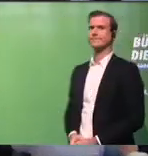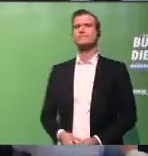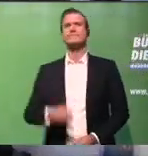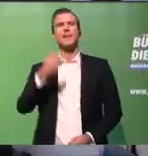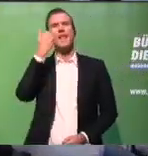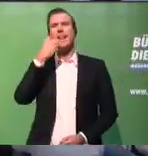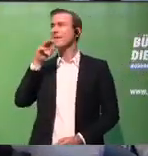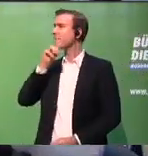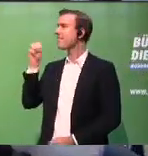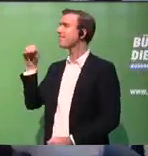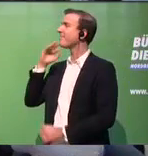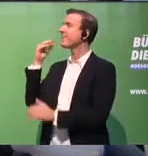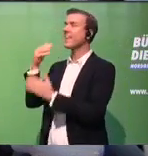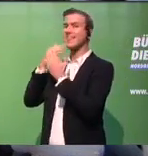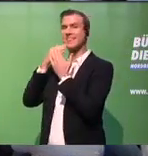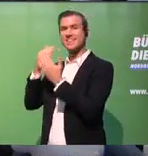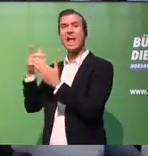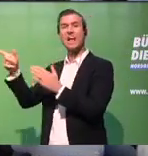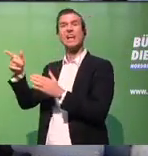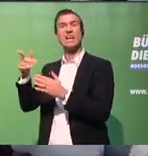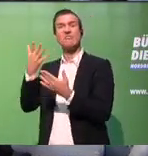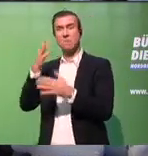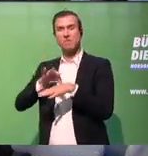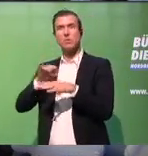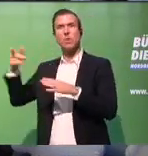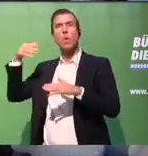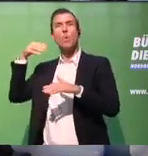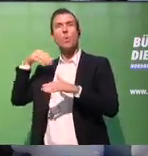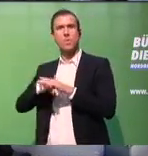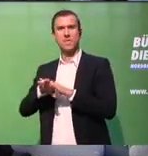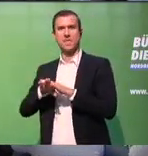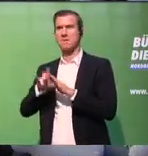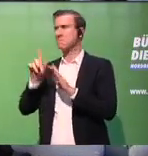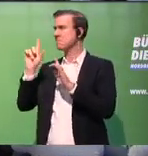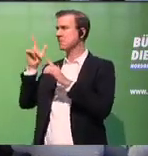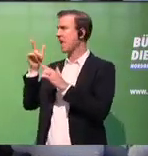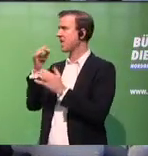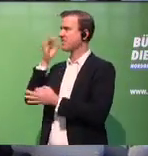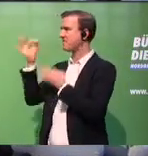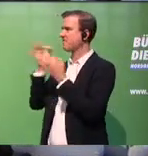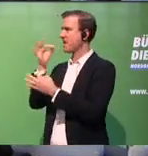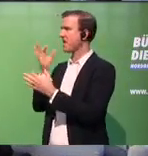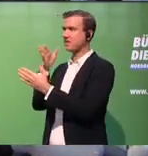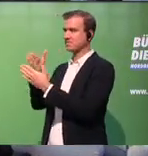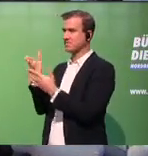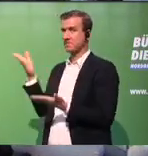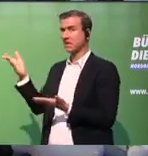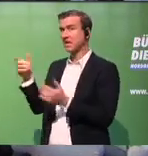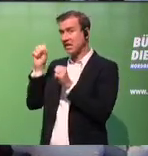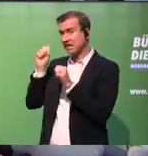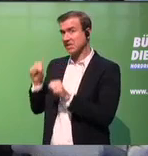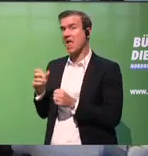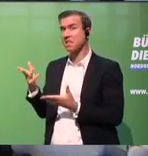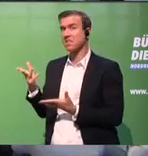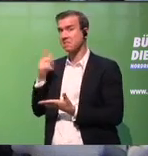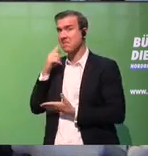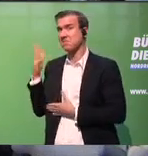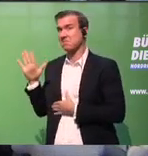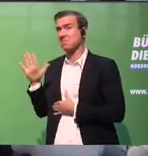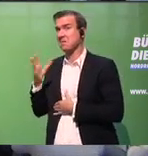die Unterschreitung sogar noch der Bewerbungszeit. Es liegen keine Fragen an dich vor. Du könntest